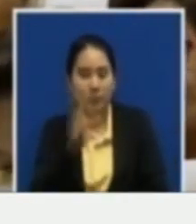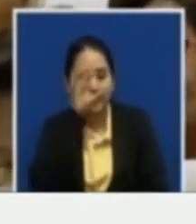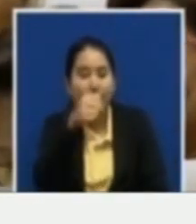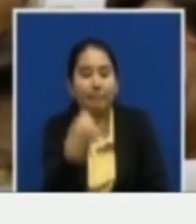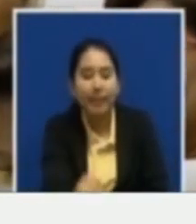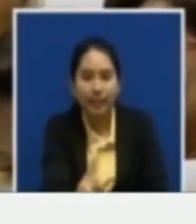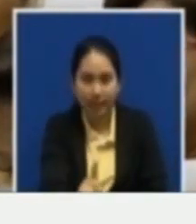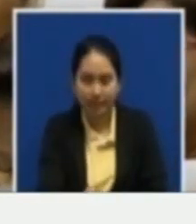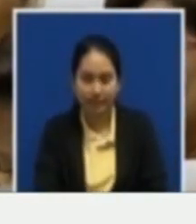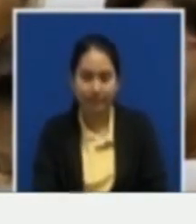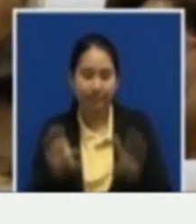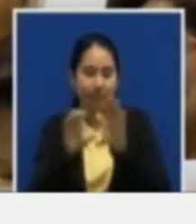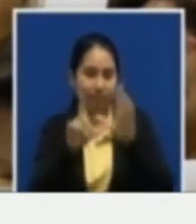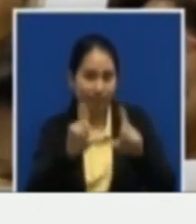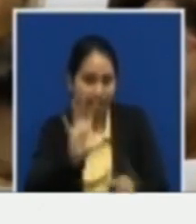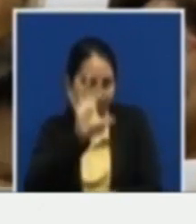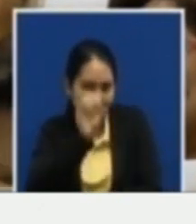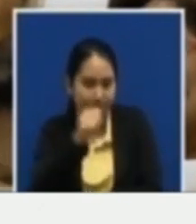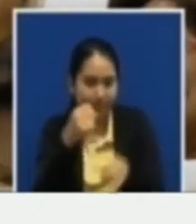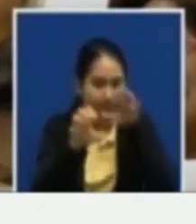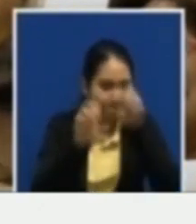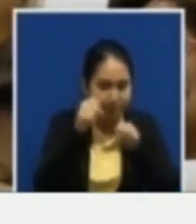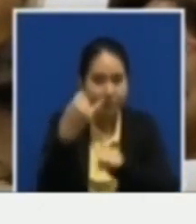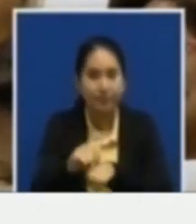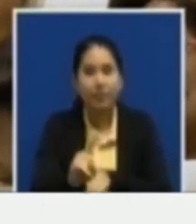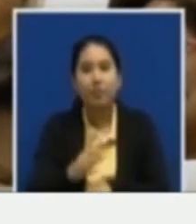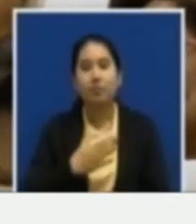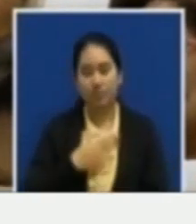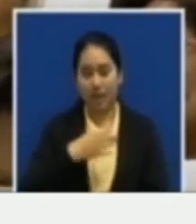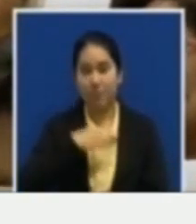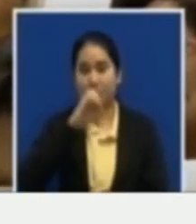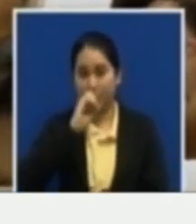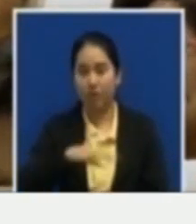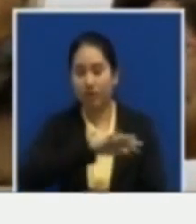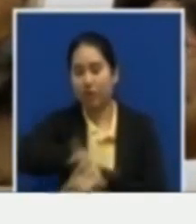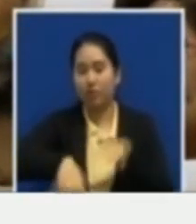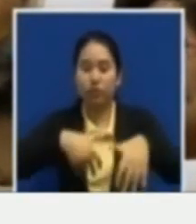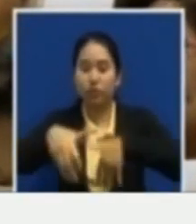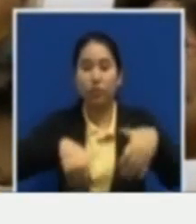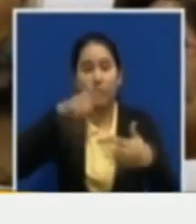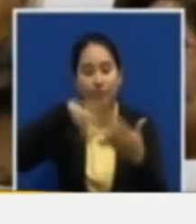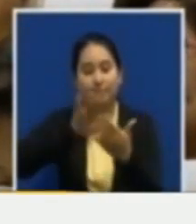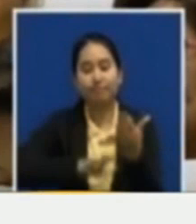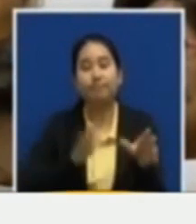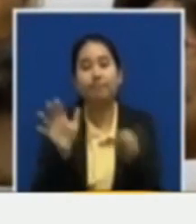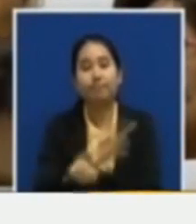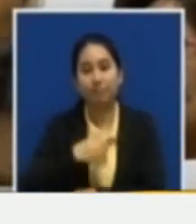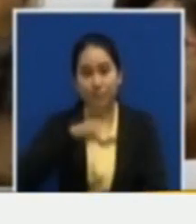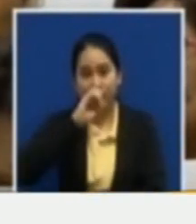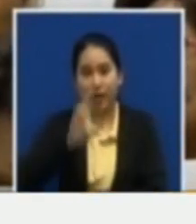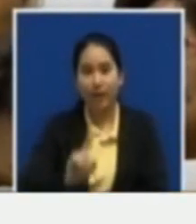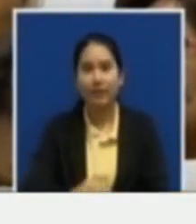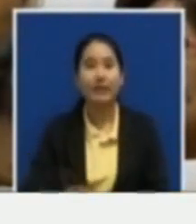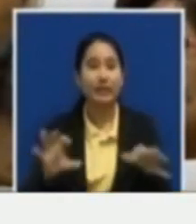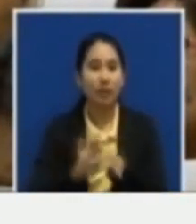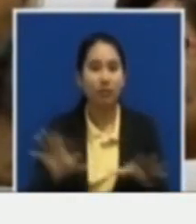กนะครับเพราะฉะนั้นเนี่ยตรงนี้เนี่ยผมจะกราบเรียนพี่น้องประชาชนทั่วประเทศจริงๆนะครับว่าให้รู้